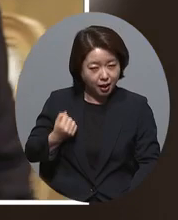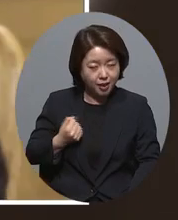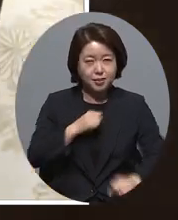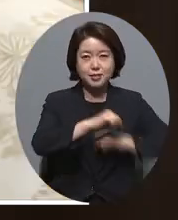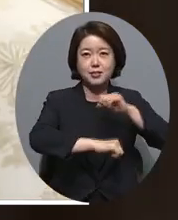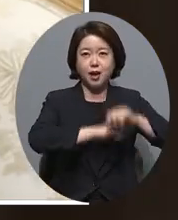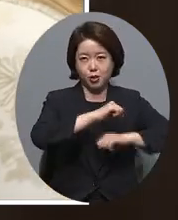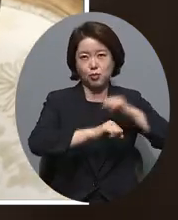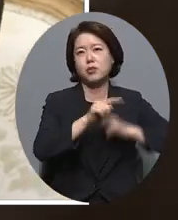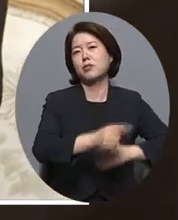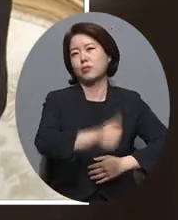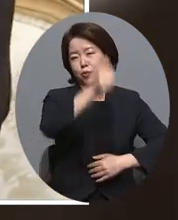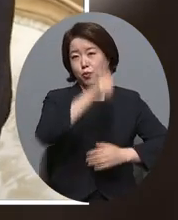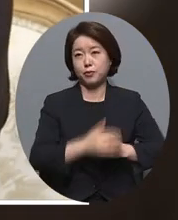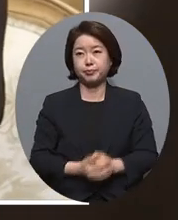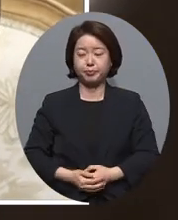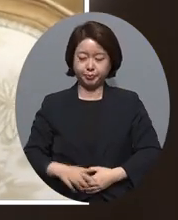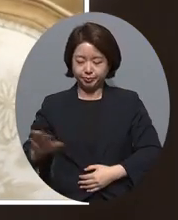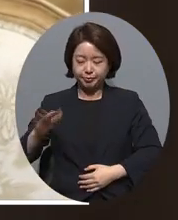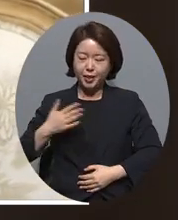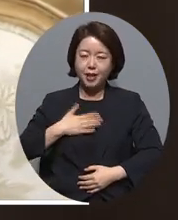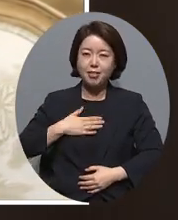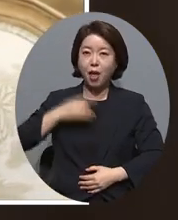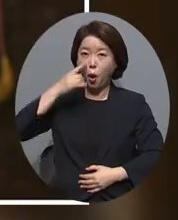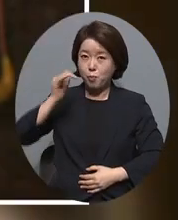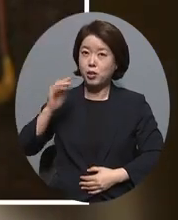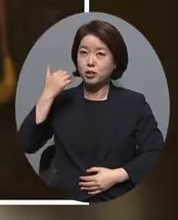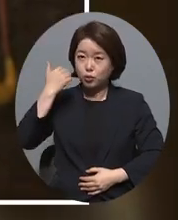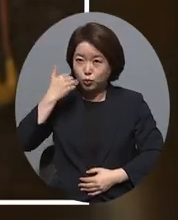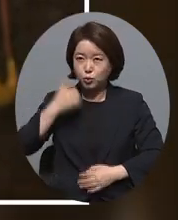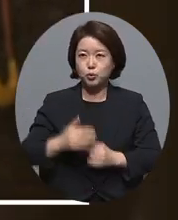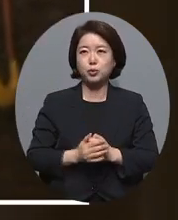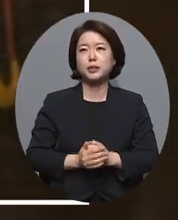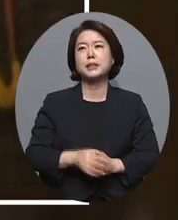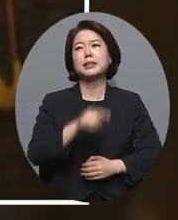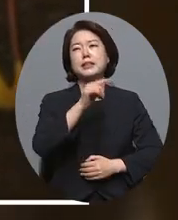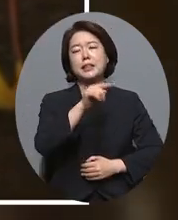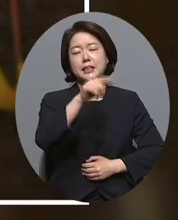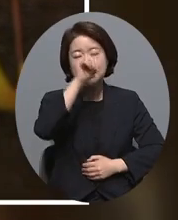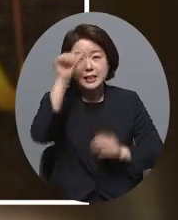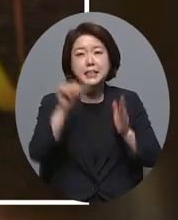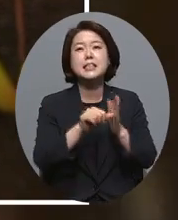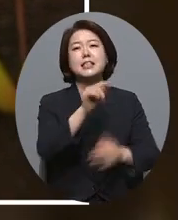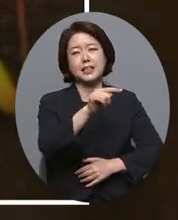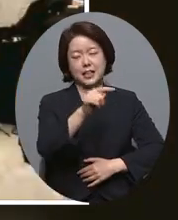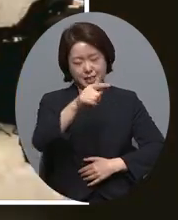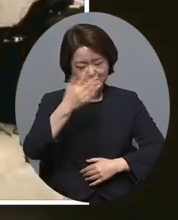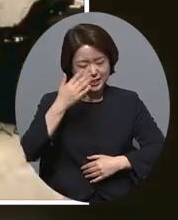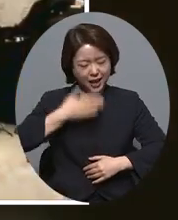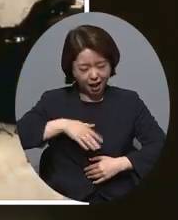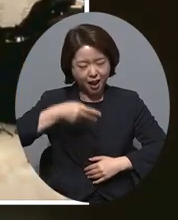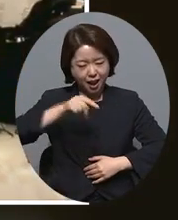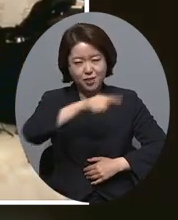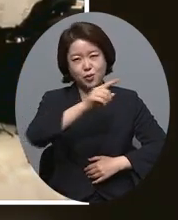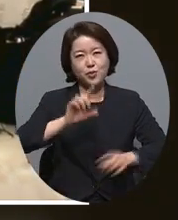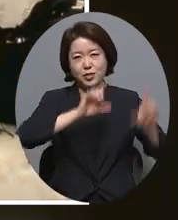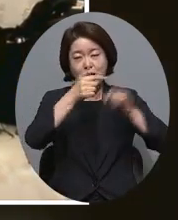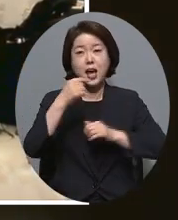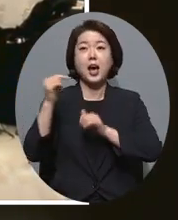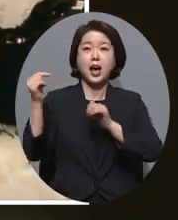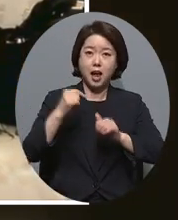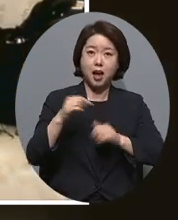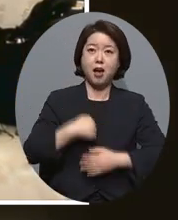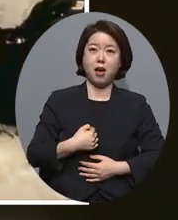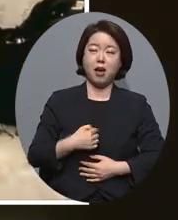자유 근데 우리 어머니가 어떤 분이었는가 하면은 이건 내 생이야 우리가 내가 알아서 살아 그